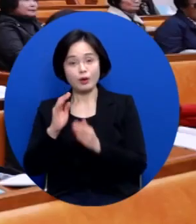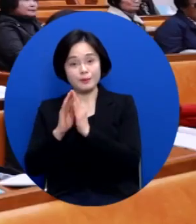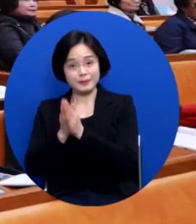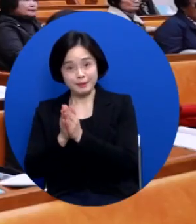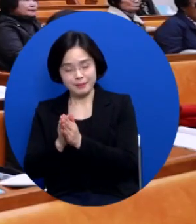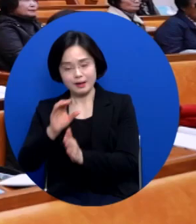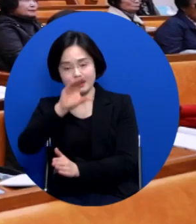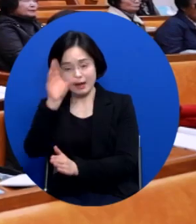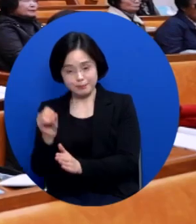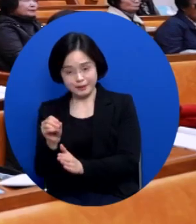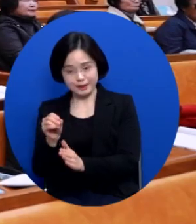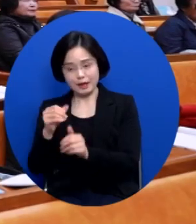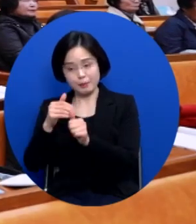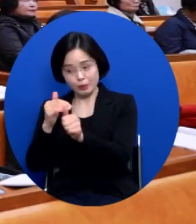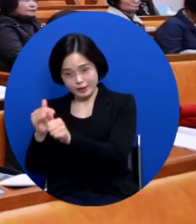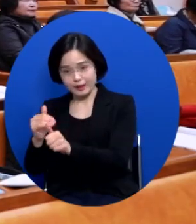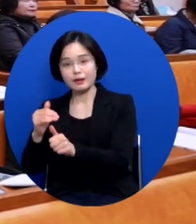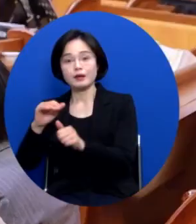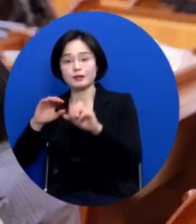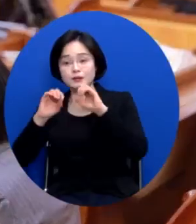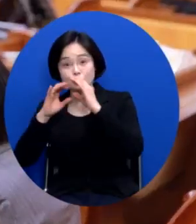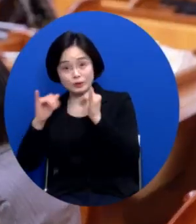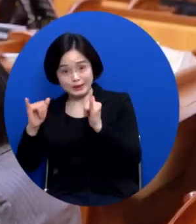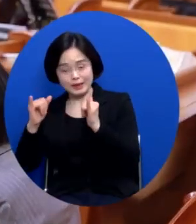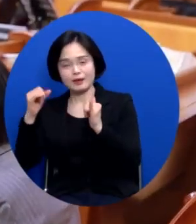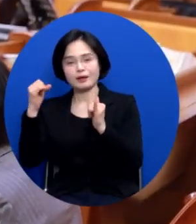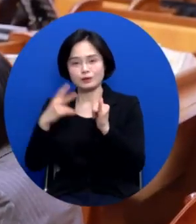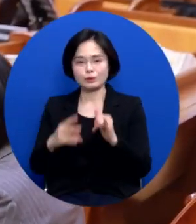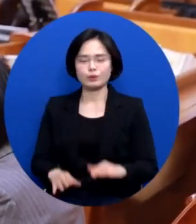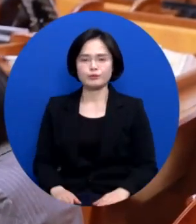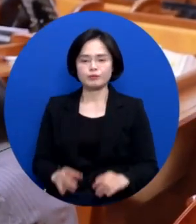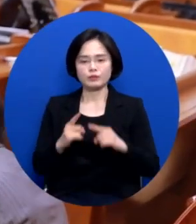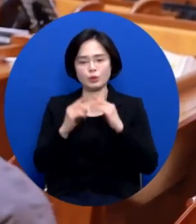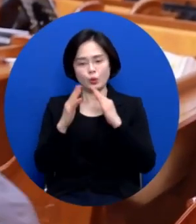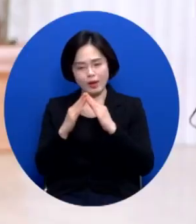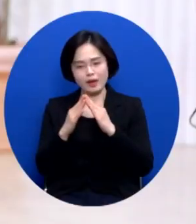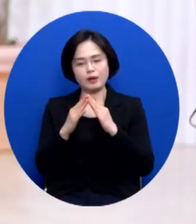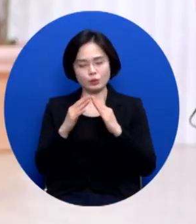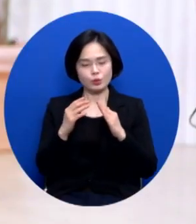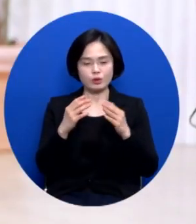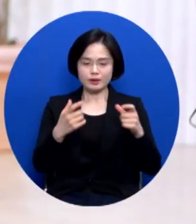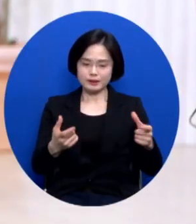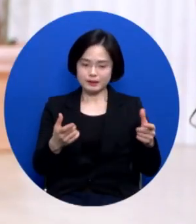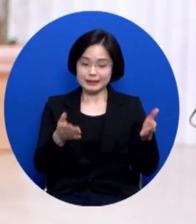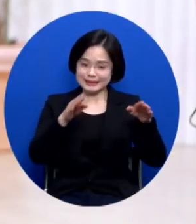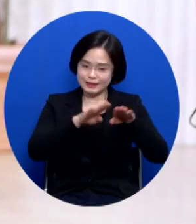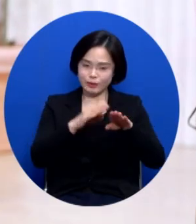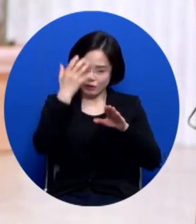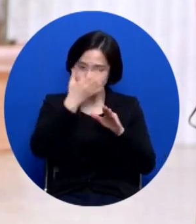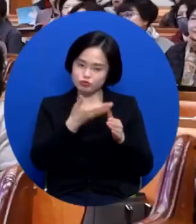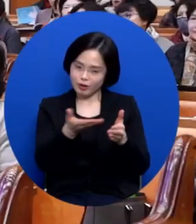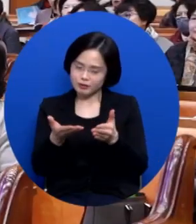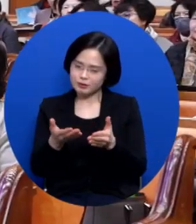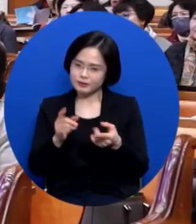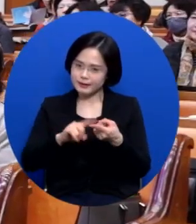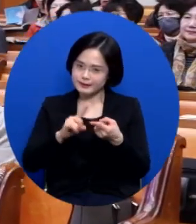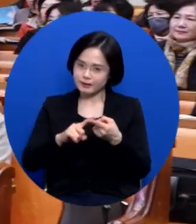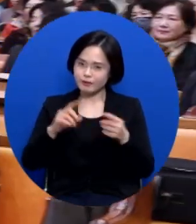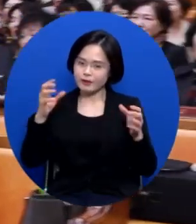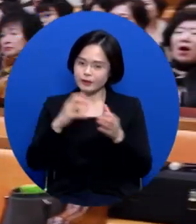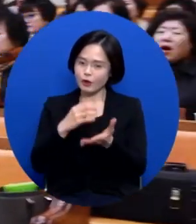해외 선교사, 그리고 국내 11개 처 교회와 기관 후원 등의 사업을 결산하고 회원들에게 보고의 시간을